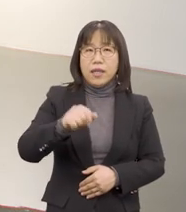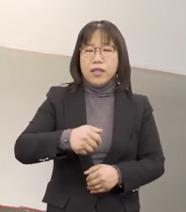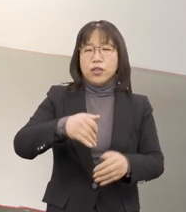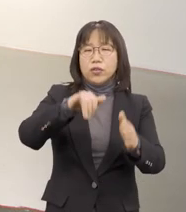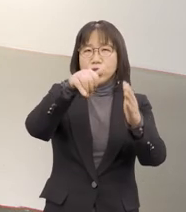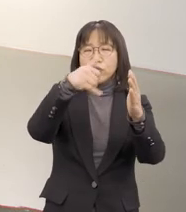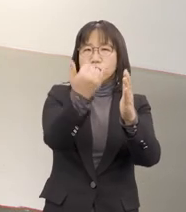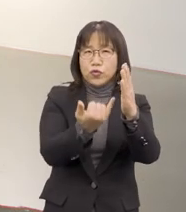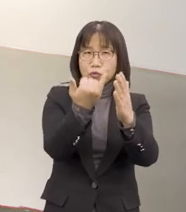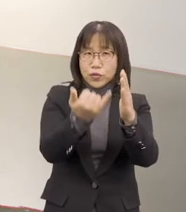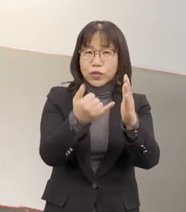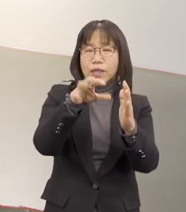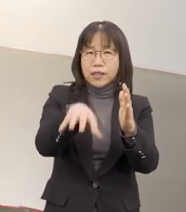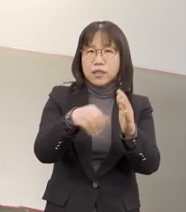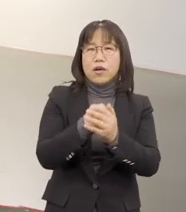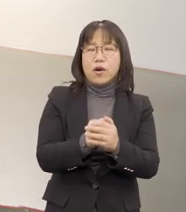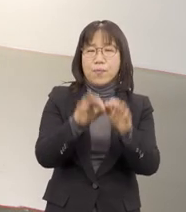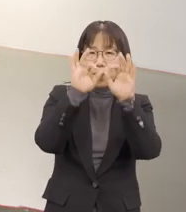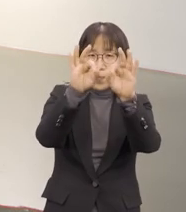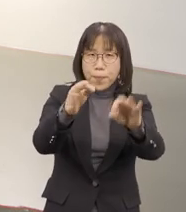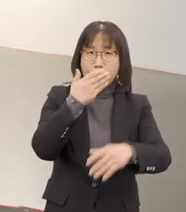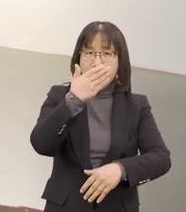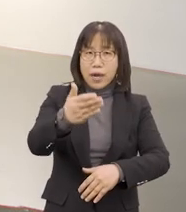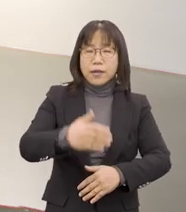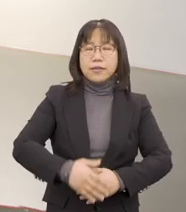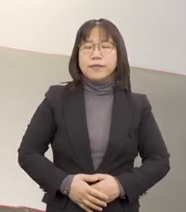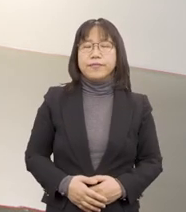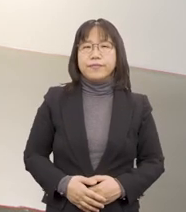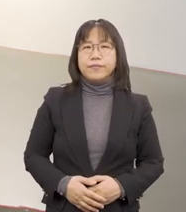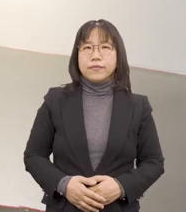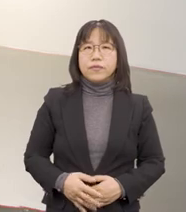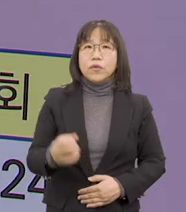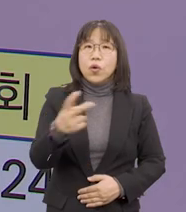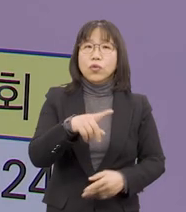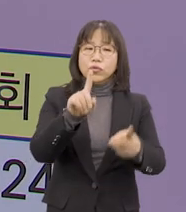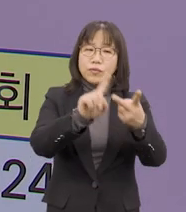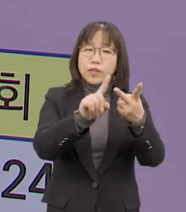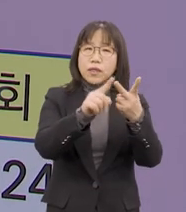겸재 정선 미술관 유튜브를 통해서 확인하실 수 있습니다